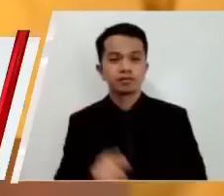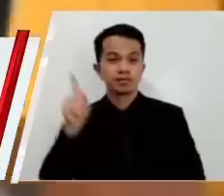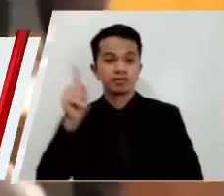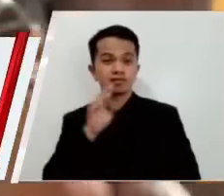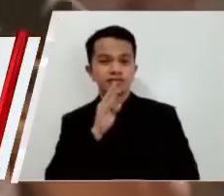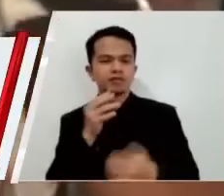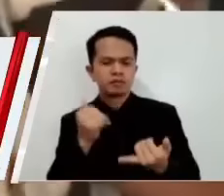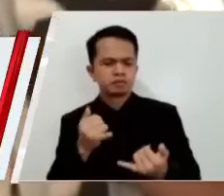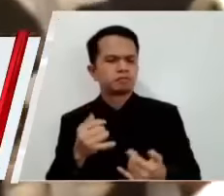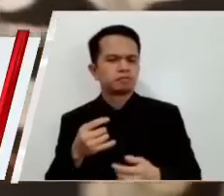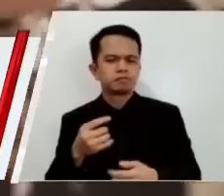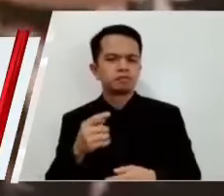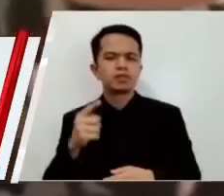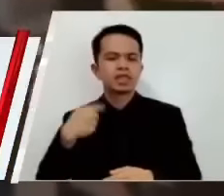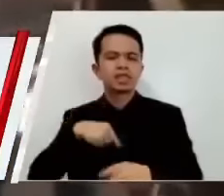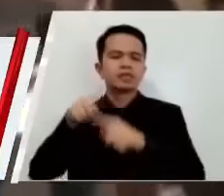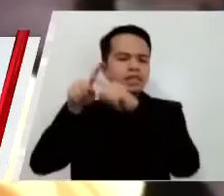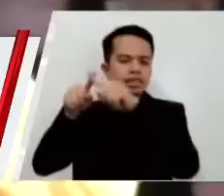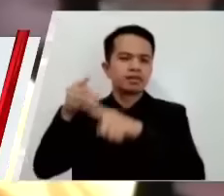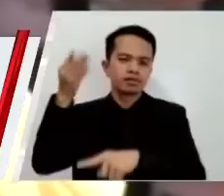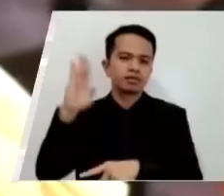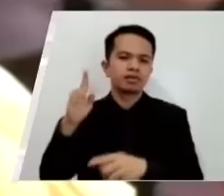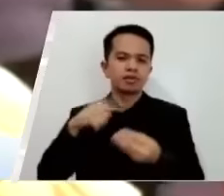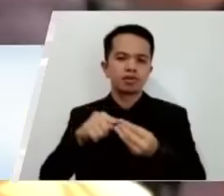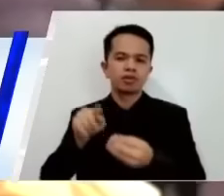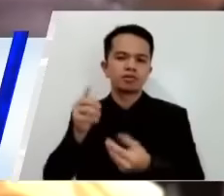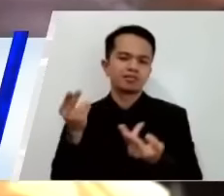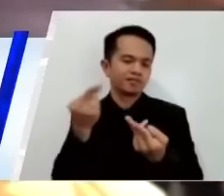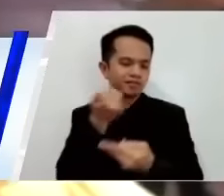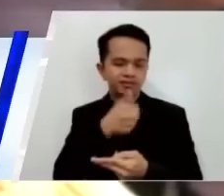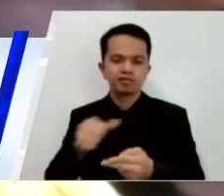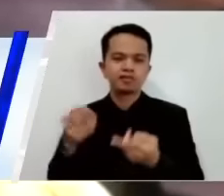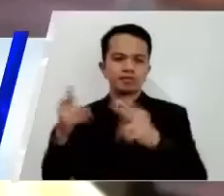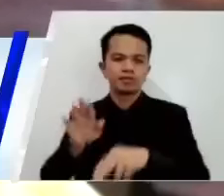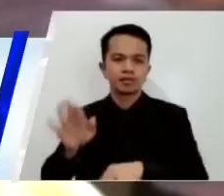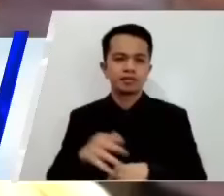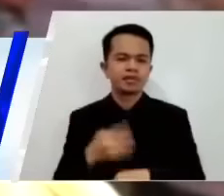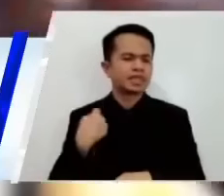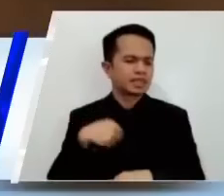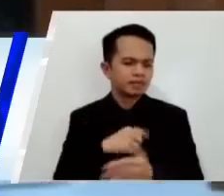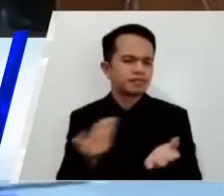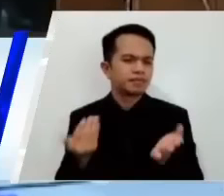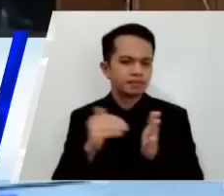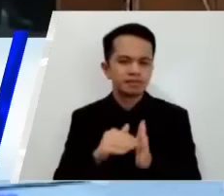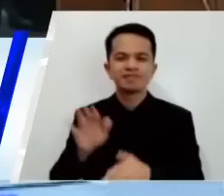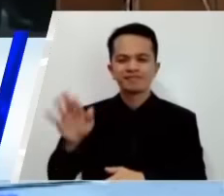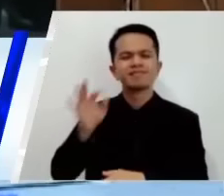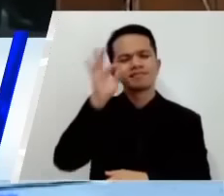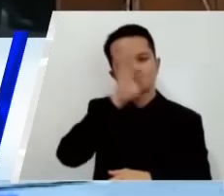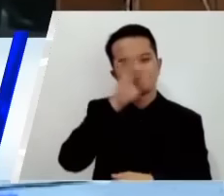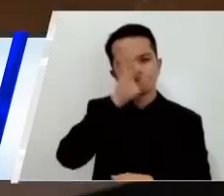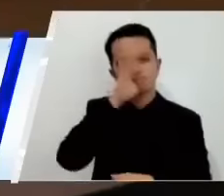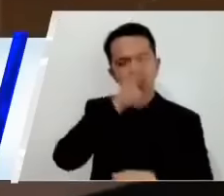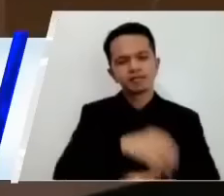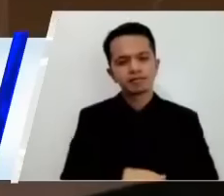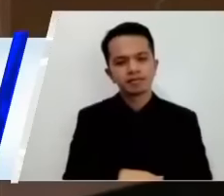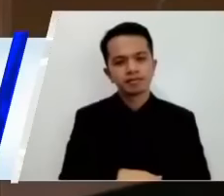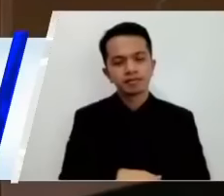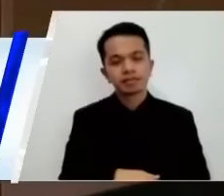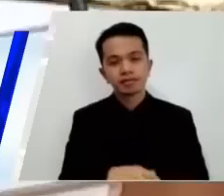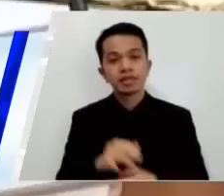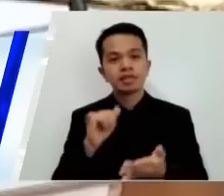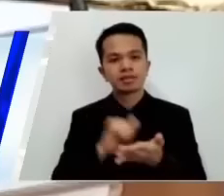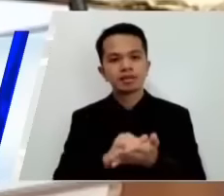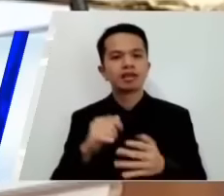ang mga nangyayari sa kanya. Ulit-ulit namin, talaga pong siya ay Pilipina. Sa araw yan ng muling pagharap ng alkalde